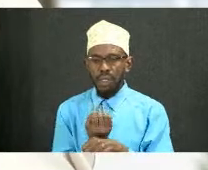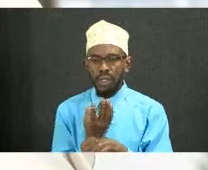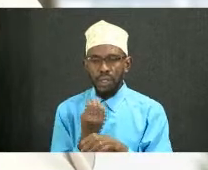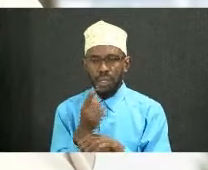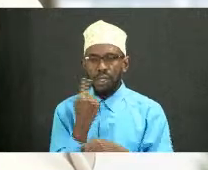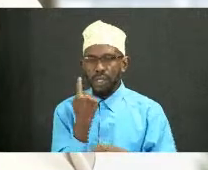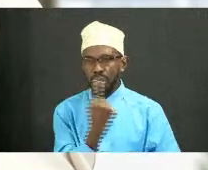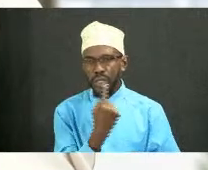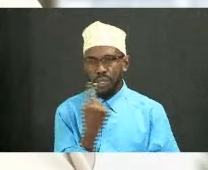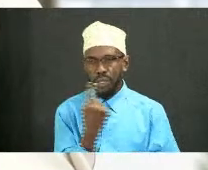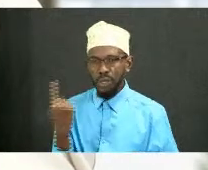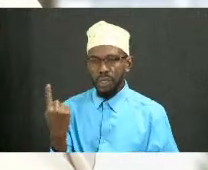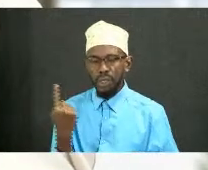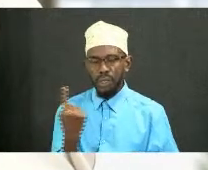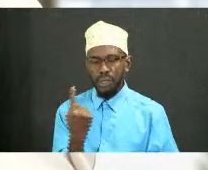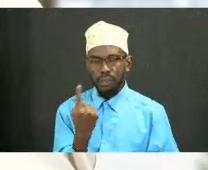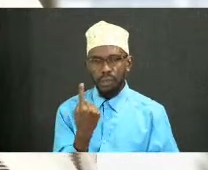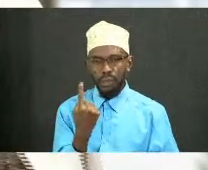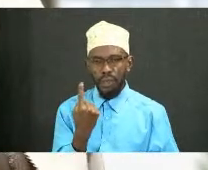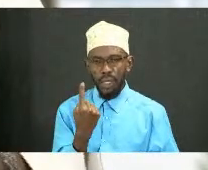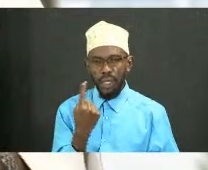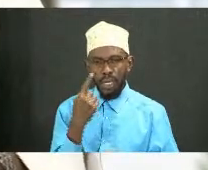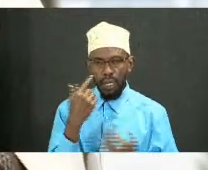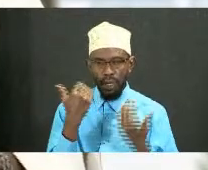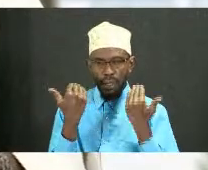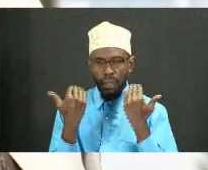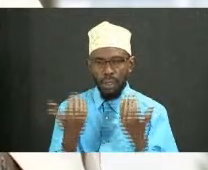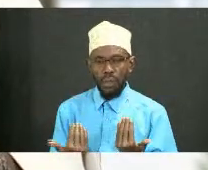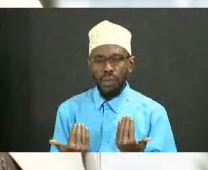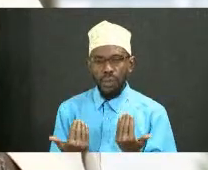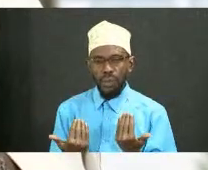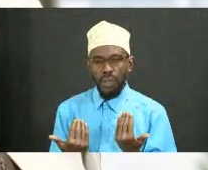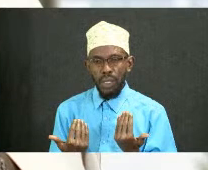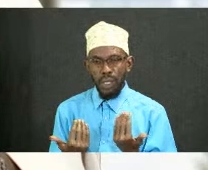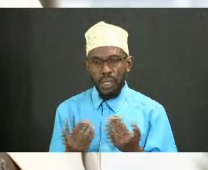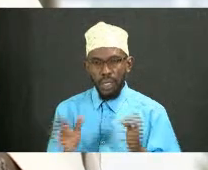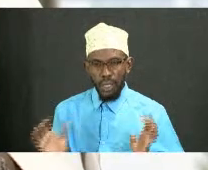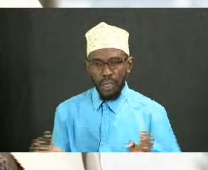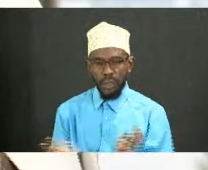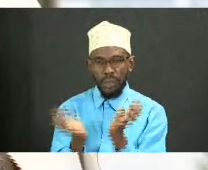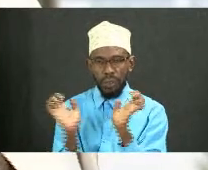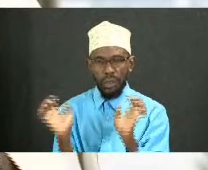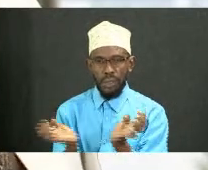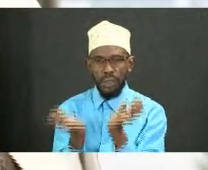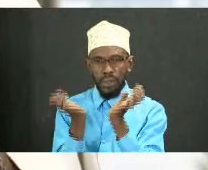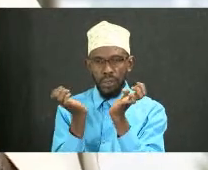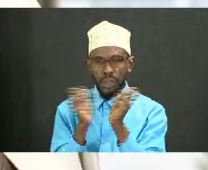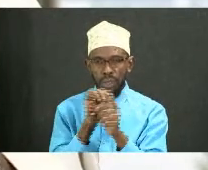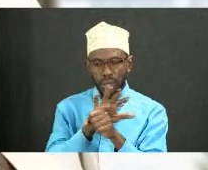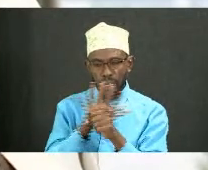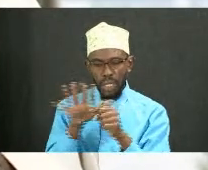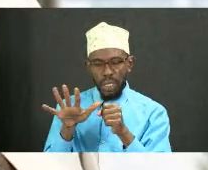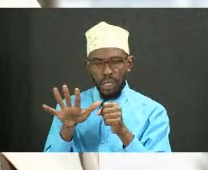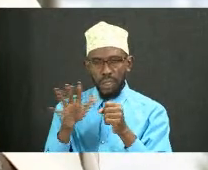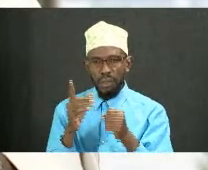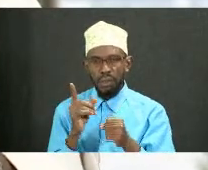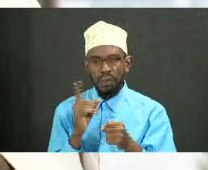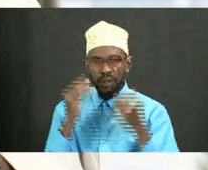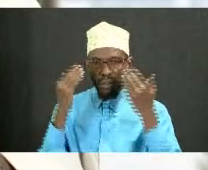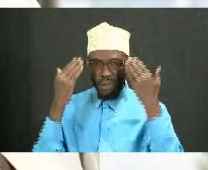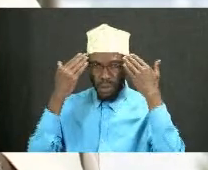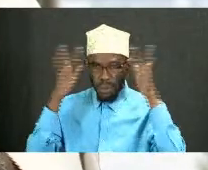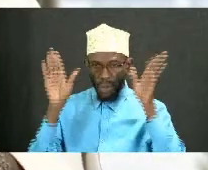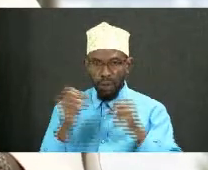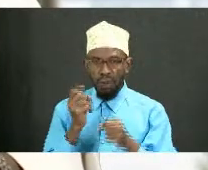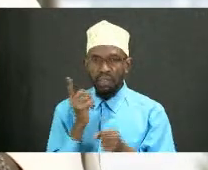kila mmoja wetu ni kuwa sasa hivi hasa tunahimizwa, kwa sababu janga lenyewe hatujui